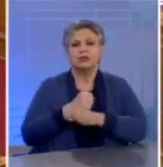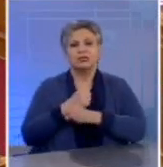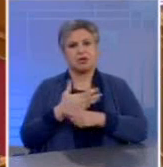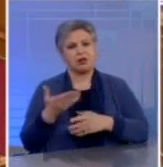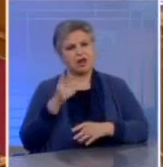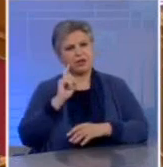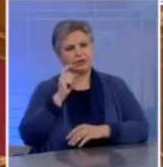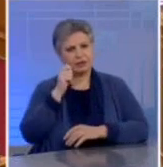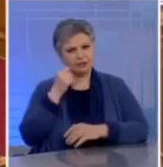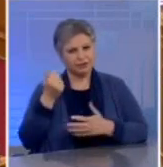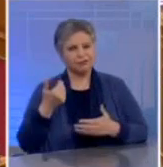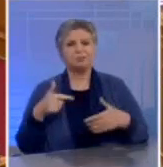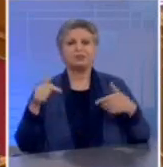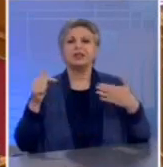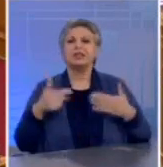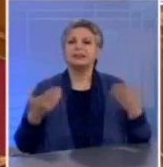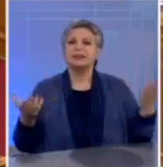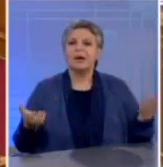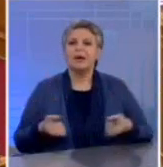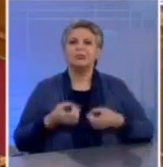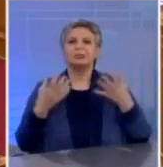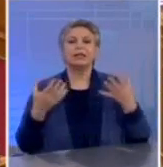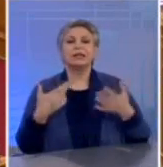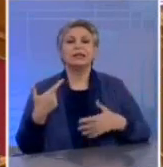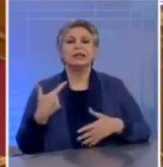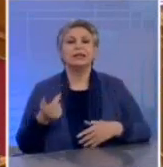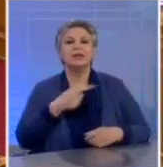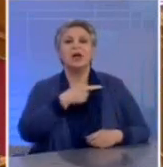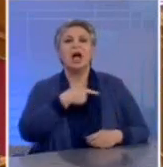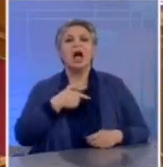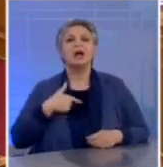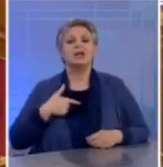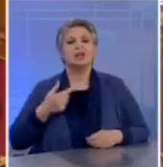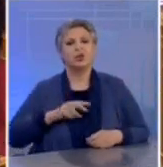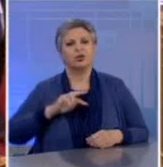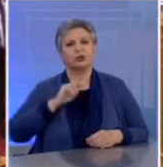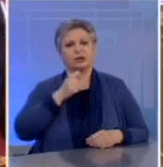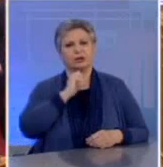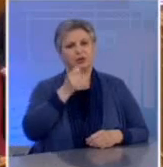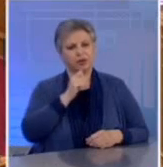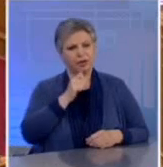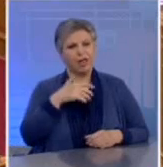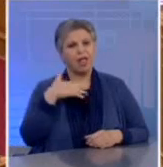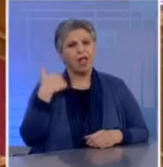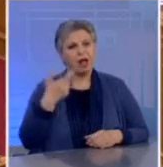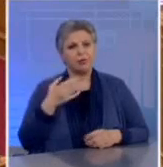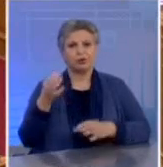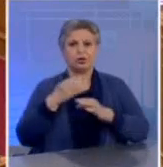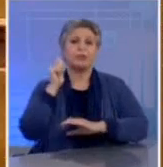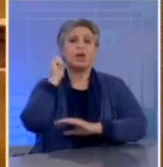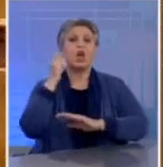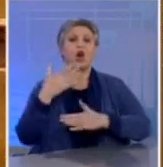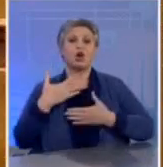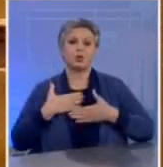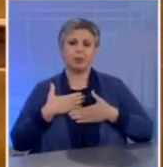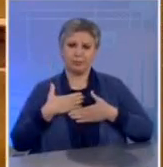είχα την τιμητική μου σήμερα να με αναφέρει ο αρχηγός της αξιωματικής αντιπολιτεύσεως, αλλά και αρχηγός